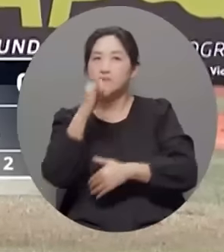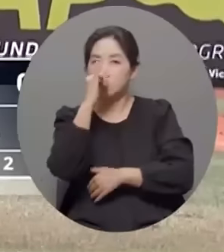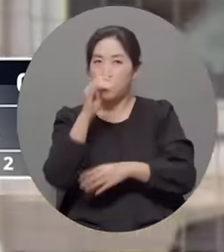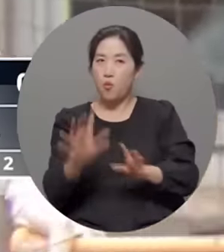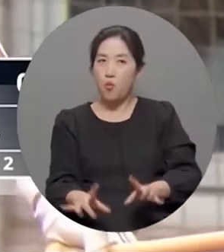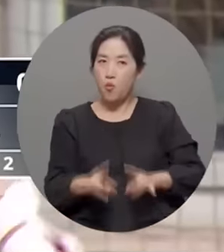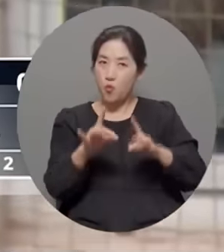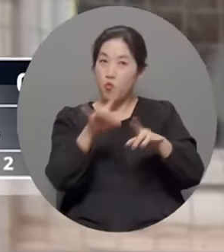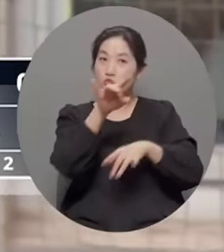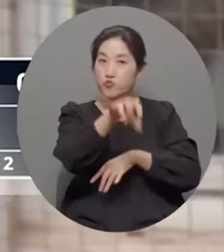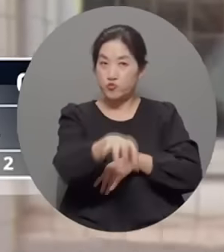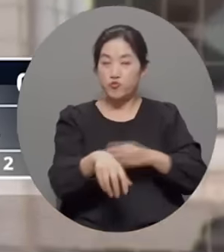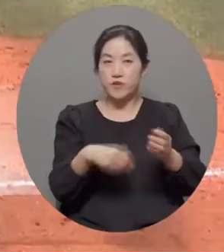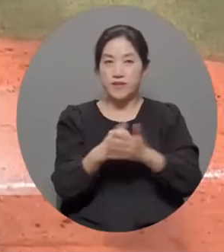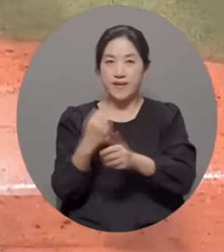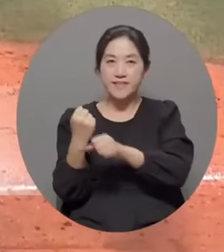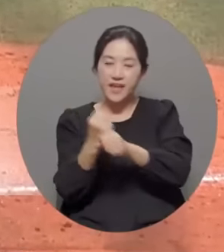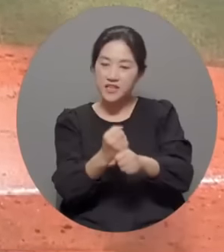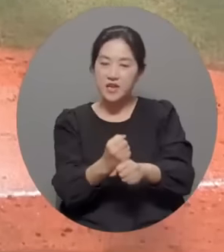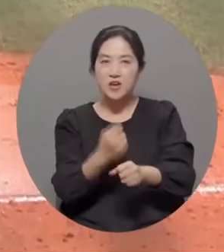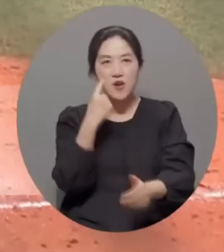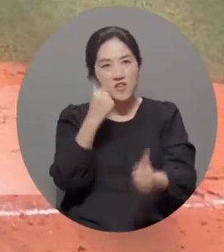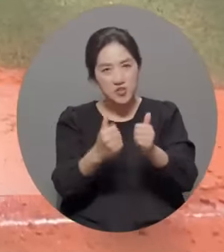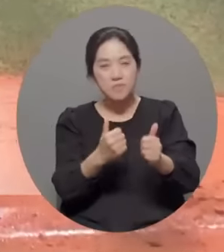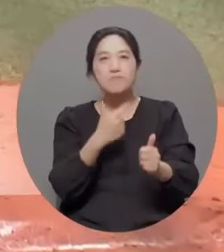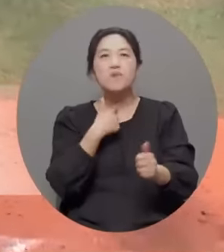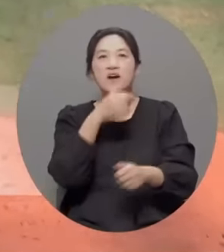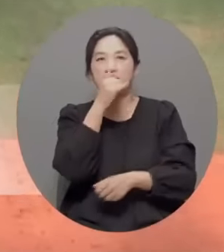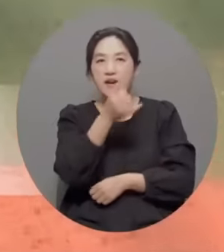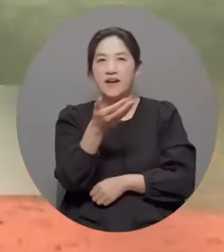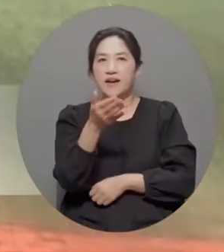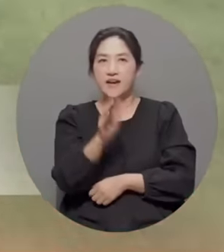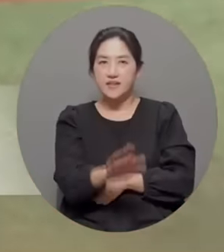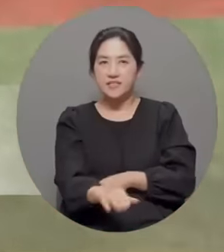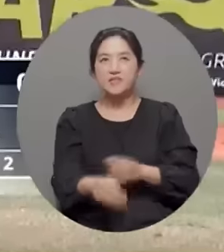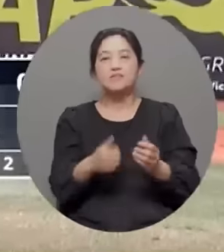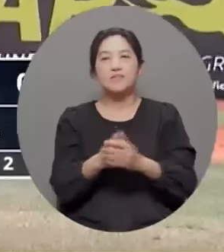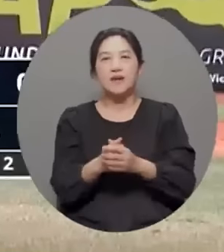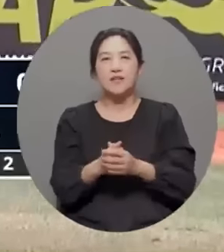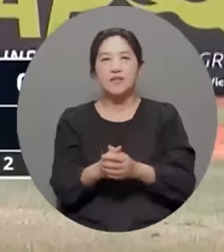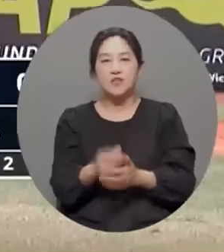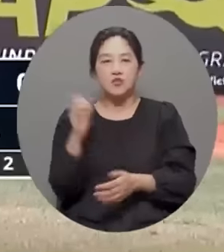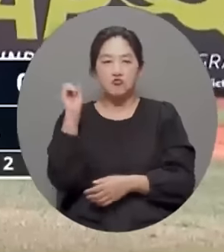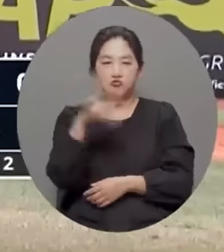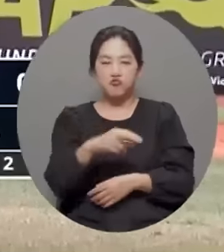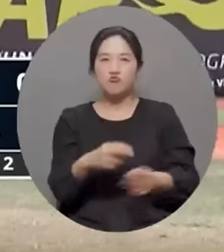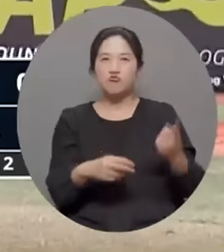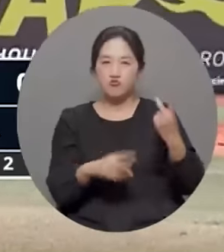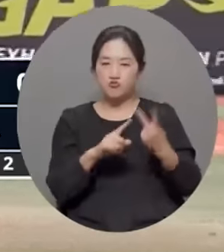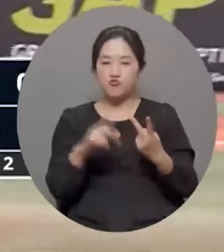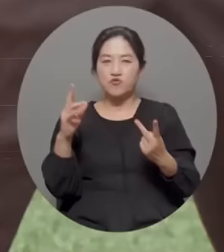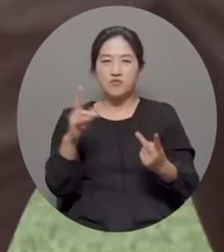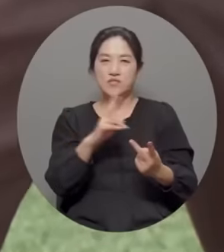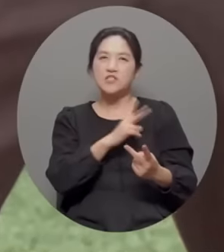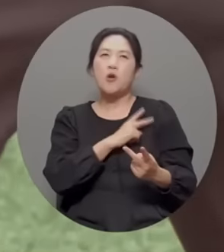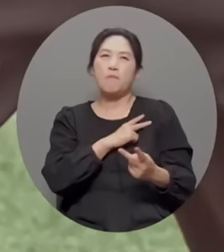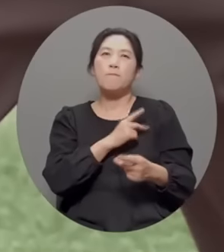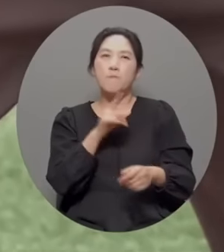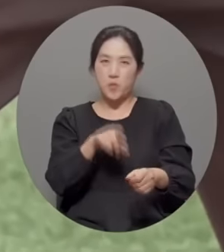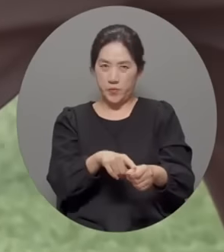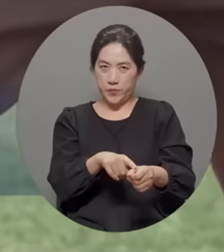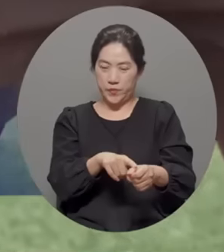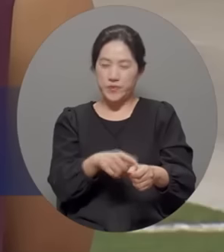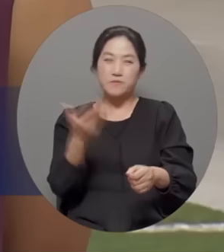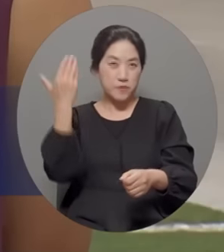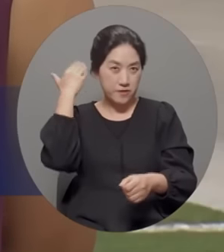호주 리그에서 타자로 시험받기도 했습니다. 하지만 어디까지나 투수로서 병행하는 차원이었습니다.